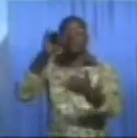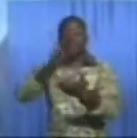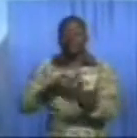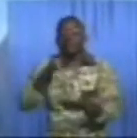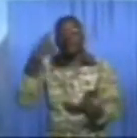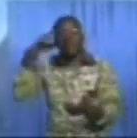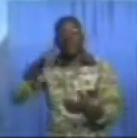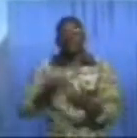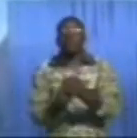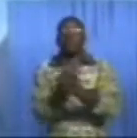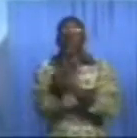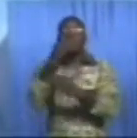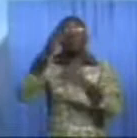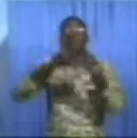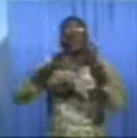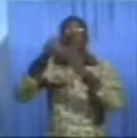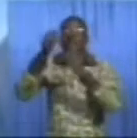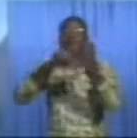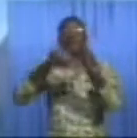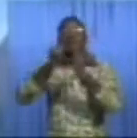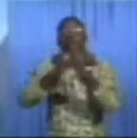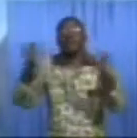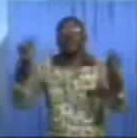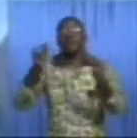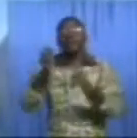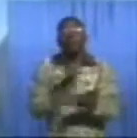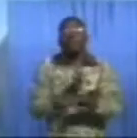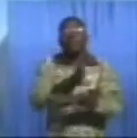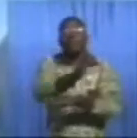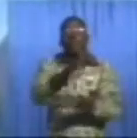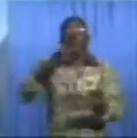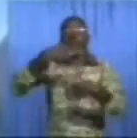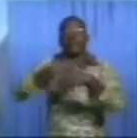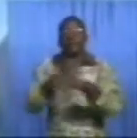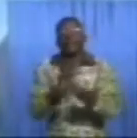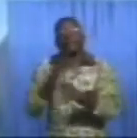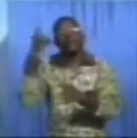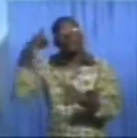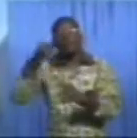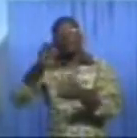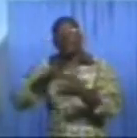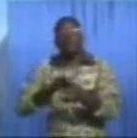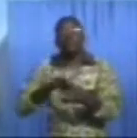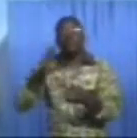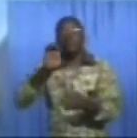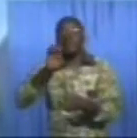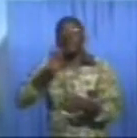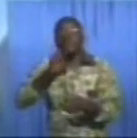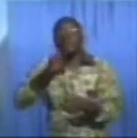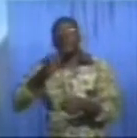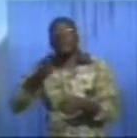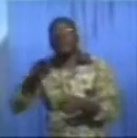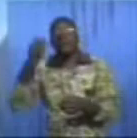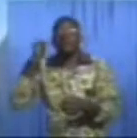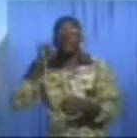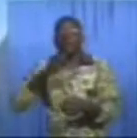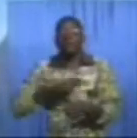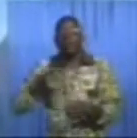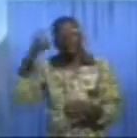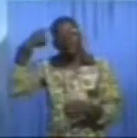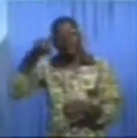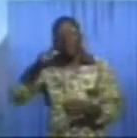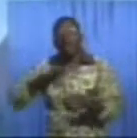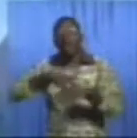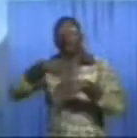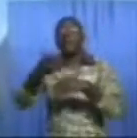la promotion des constructions sans bois et la seconde, la fabrication de la céramique par les femmes potières. Après